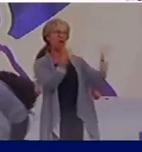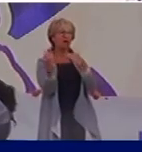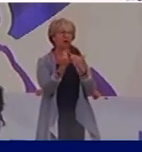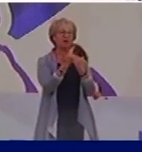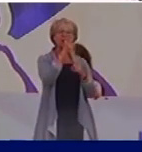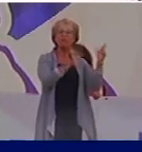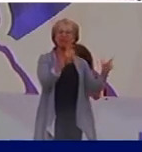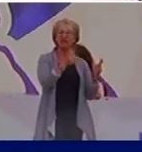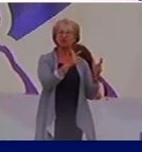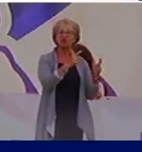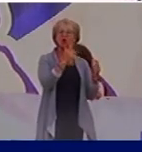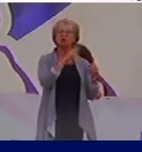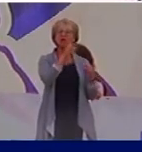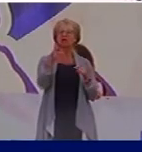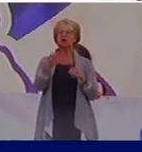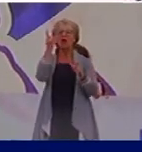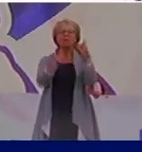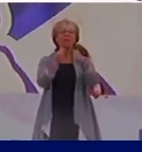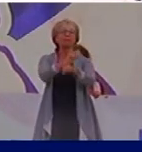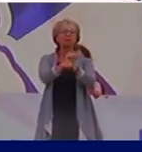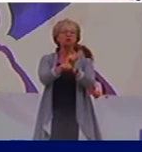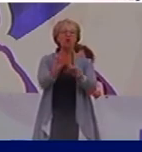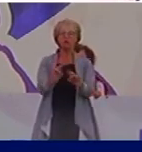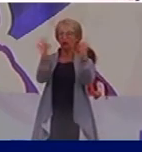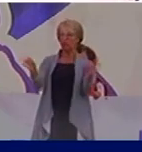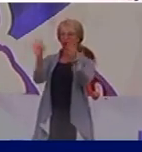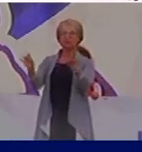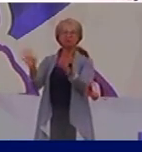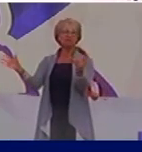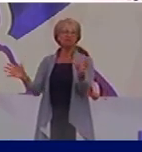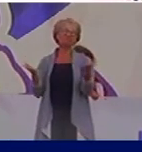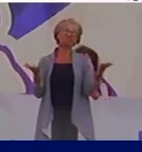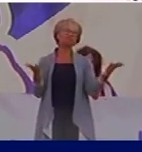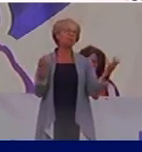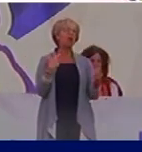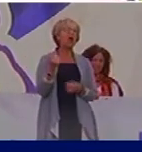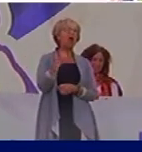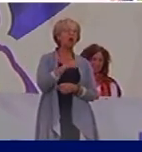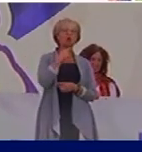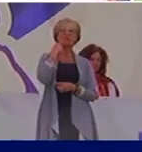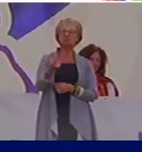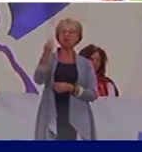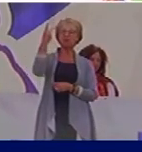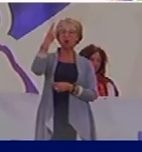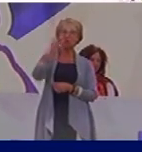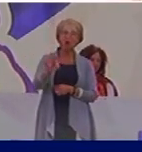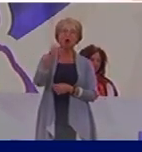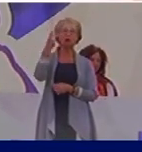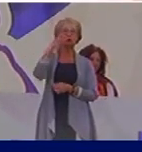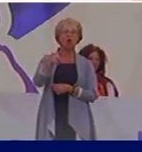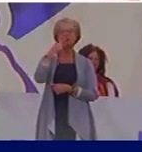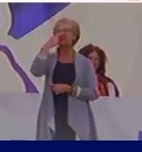gentaglia che stanno mandando fuori dalle prigioni. E quindi ancora una volta noi diciamo no a questo tipo di